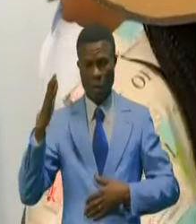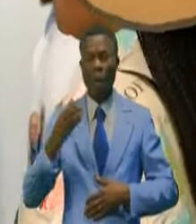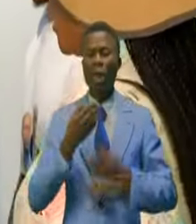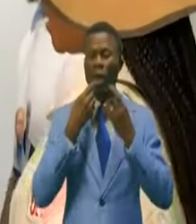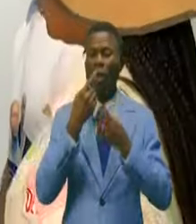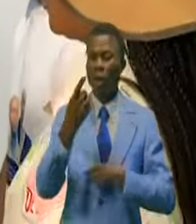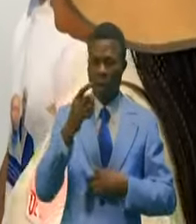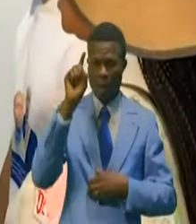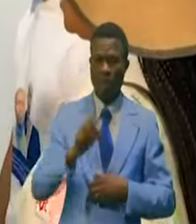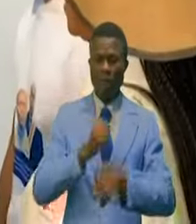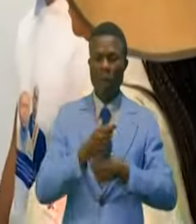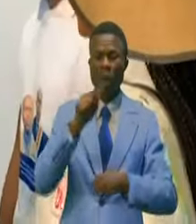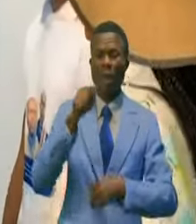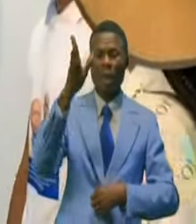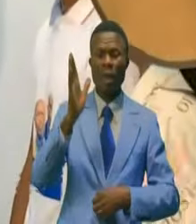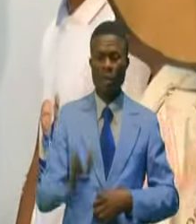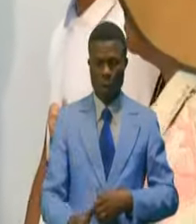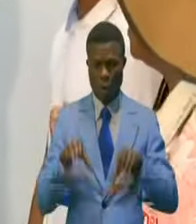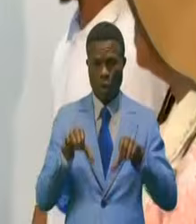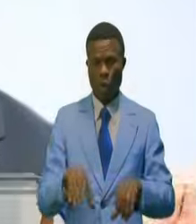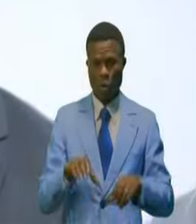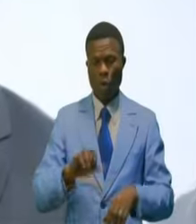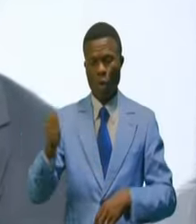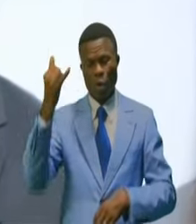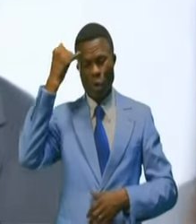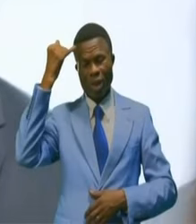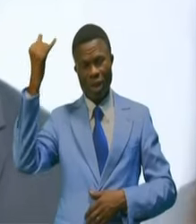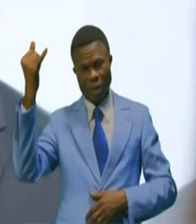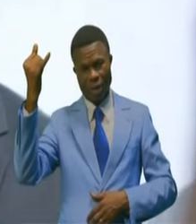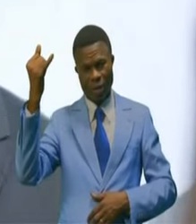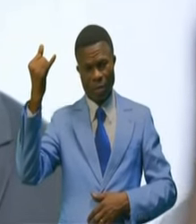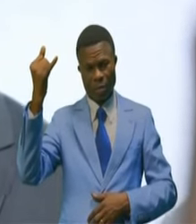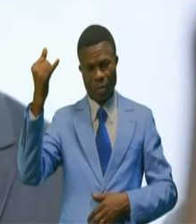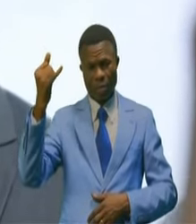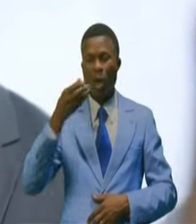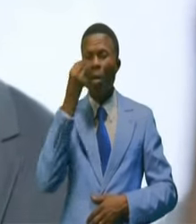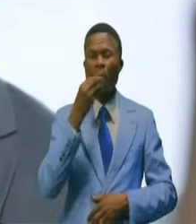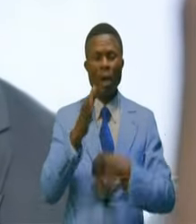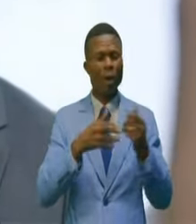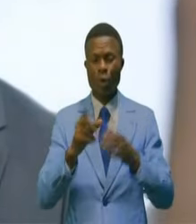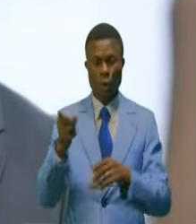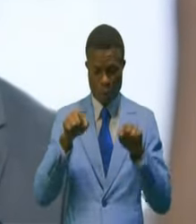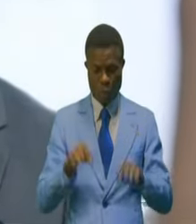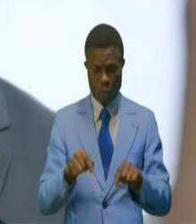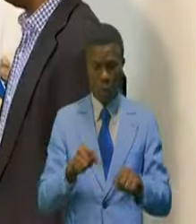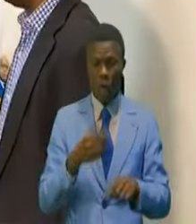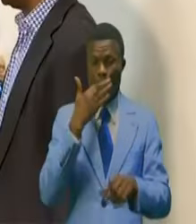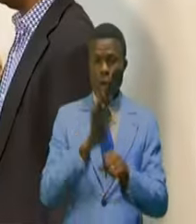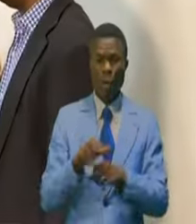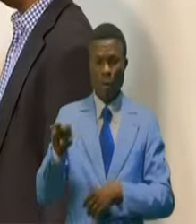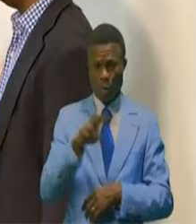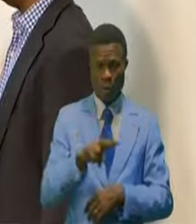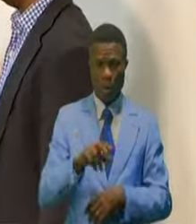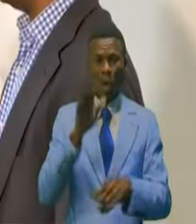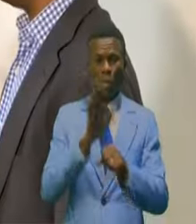décrété qu'il veut créer des millionnaires. Certains ont pu penser que ce n'était que des parents en l'air, mais aujourd'hui, je peux vous assurer qu'il y a